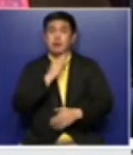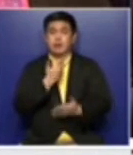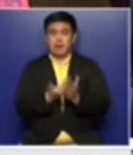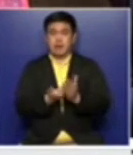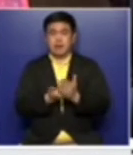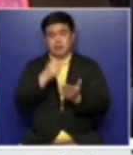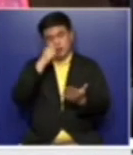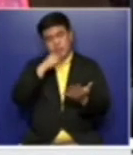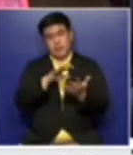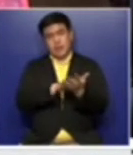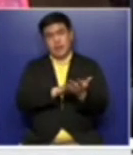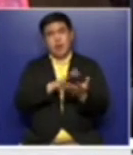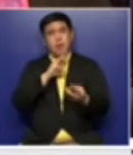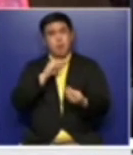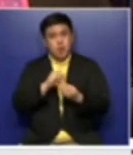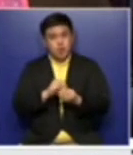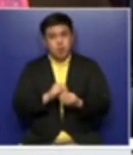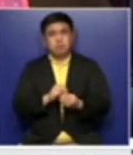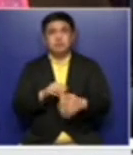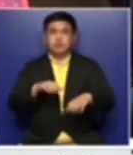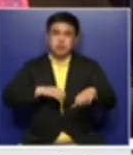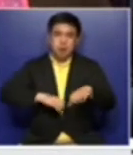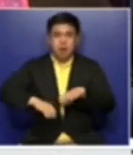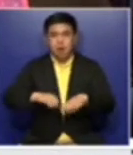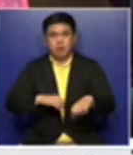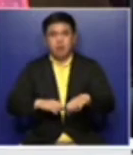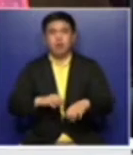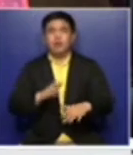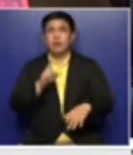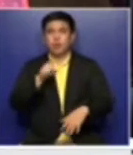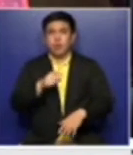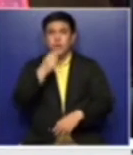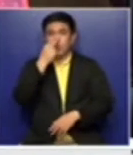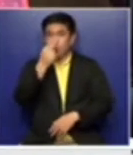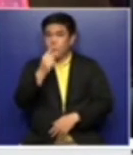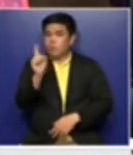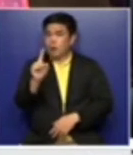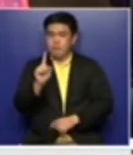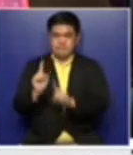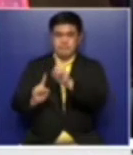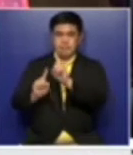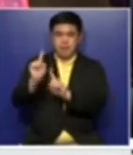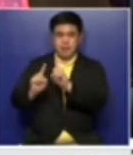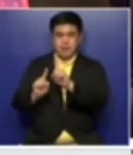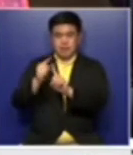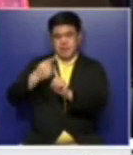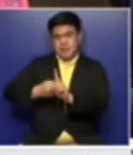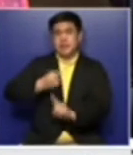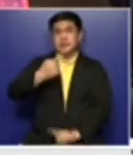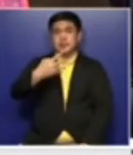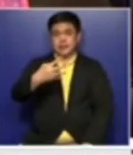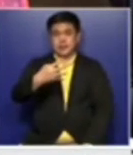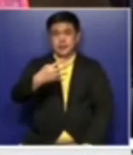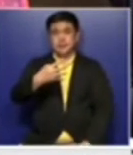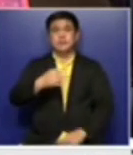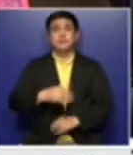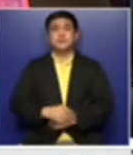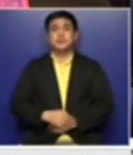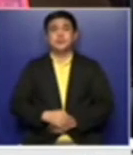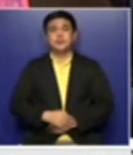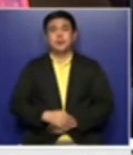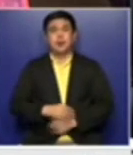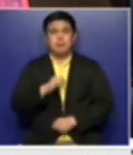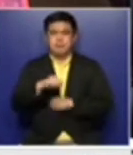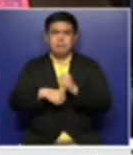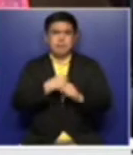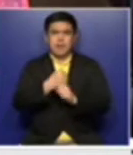ของประเทศในช่วงที่ผ่านมาจะพิจารณาดูจากยอดในช่วงเดือนเมษายนของทุก